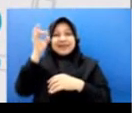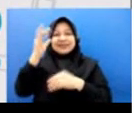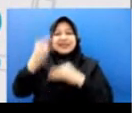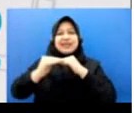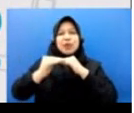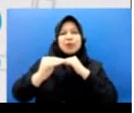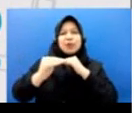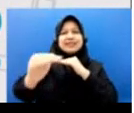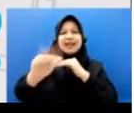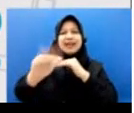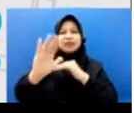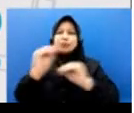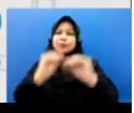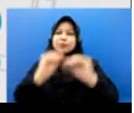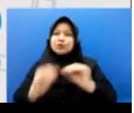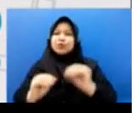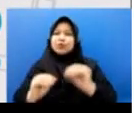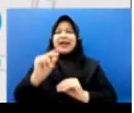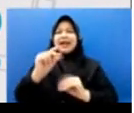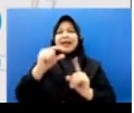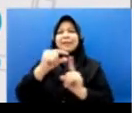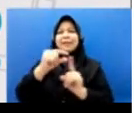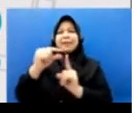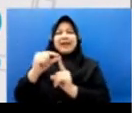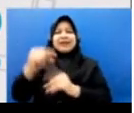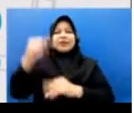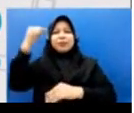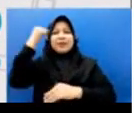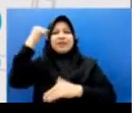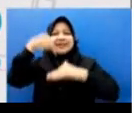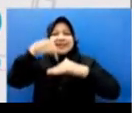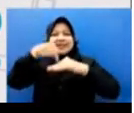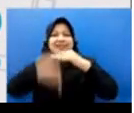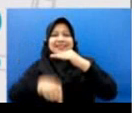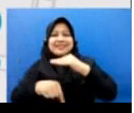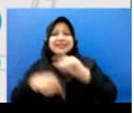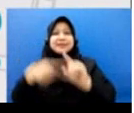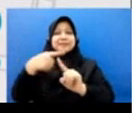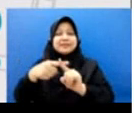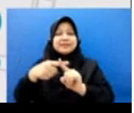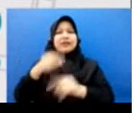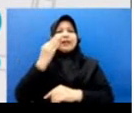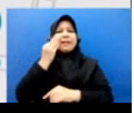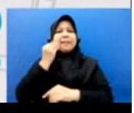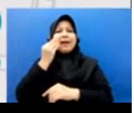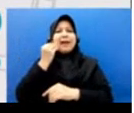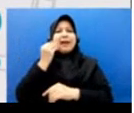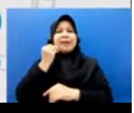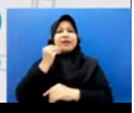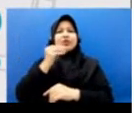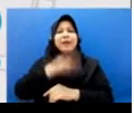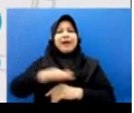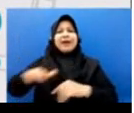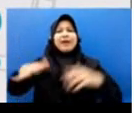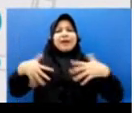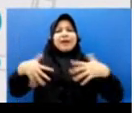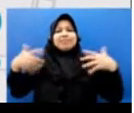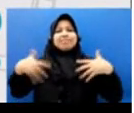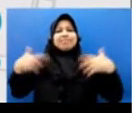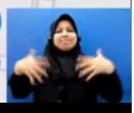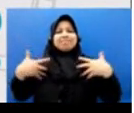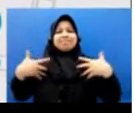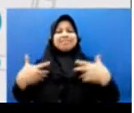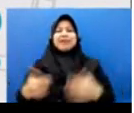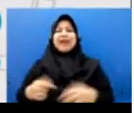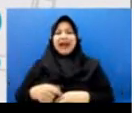yang mengandung unsur berpikir kritis dan membuat pengalaman yang menyenangkan bagi siswa. Oke, saya coba jawab pertanyaan Pak Abdul